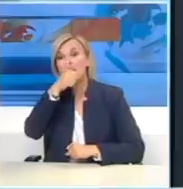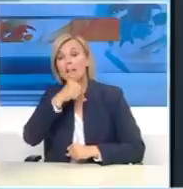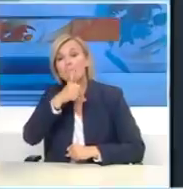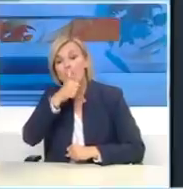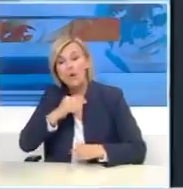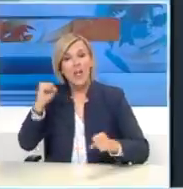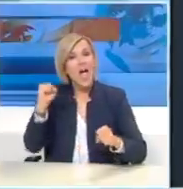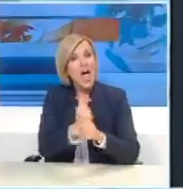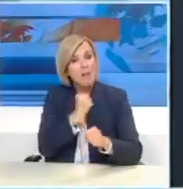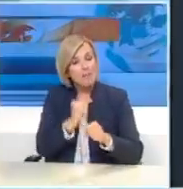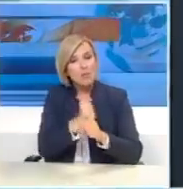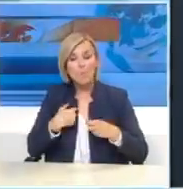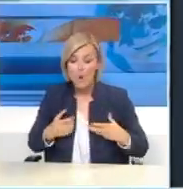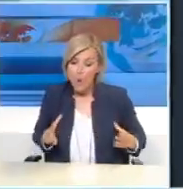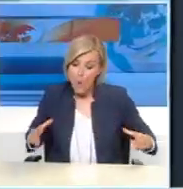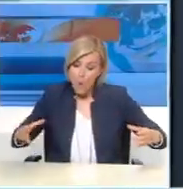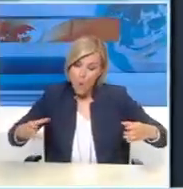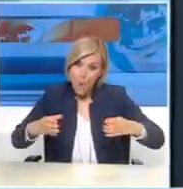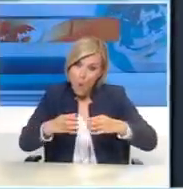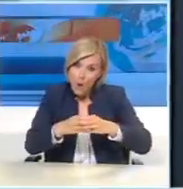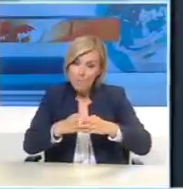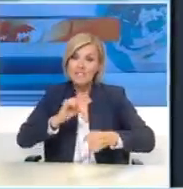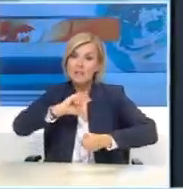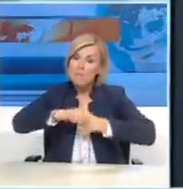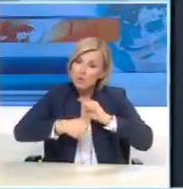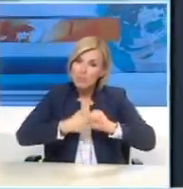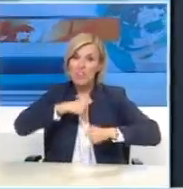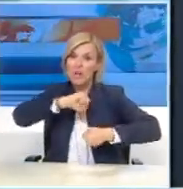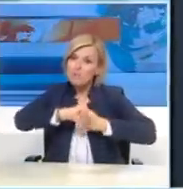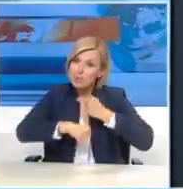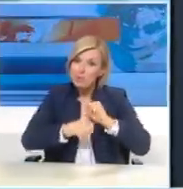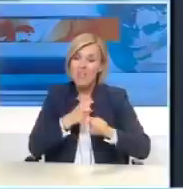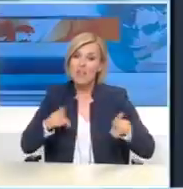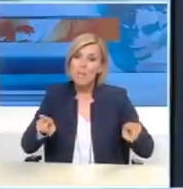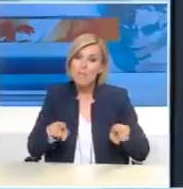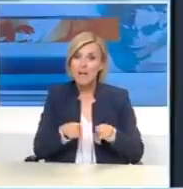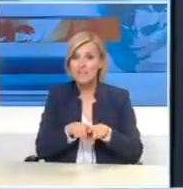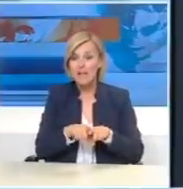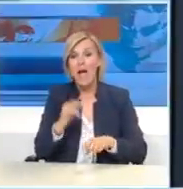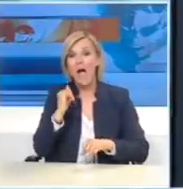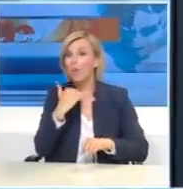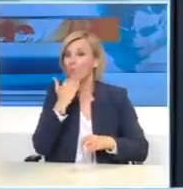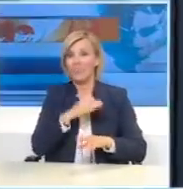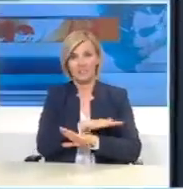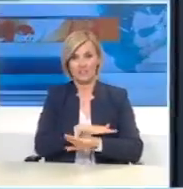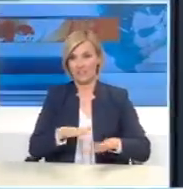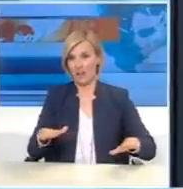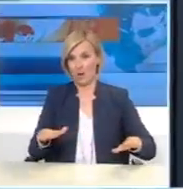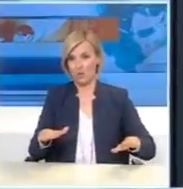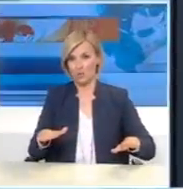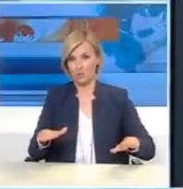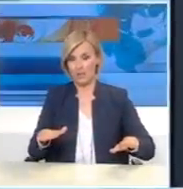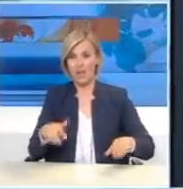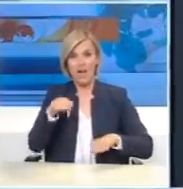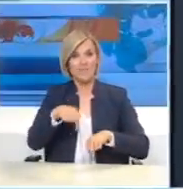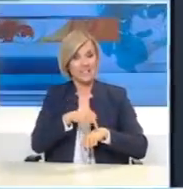καρτερικότητα συμμετέχουμε όλοι σε μια συλλογική προσπάθεια. Μια προσπάθεια η οποία όμως δεν έχει ολοκληρωθεί ακόμα. Και μπορεί να είμαστε έτοιμοι να